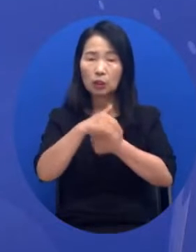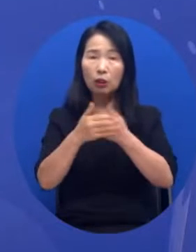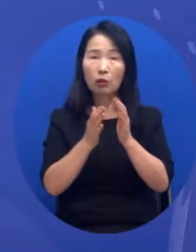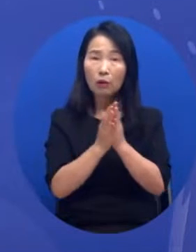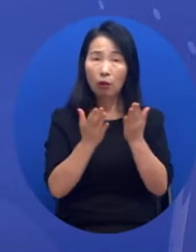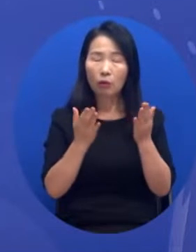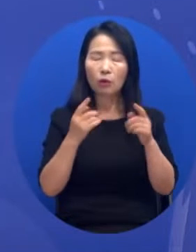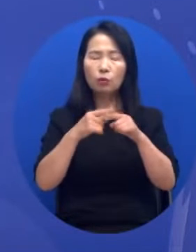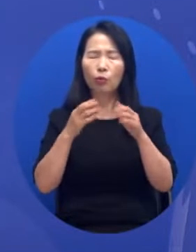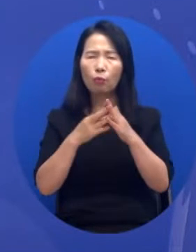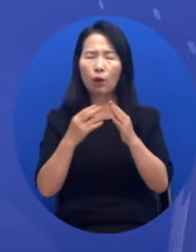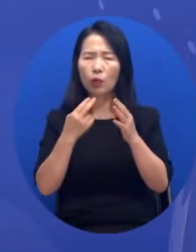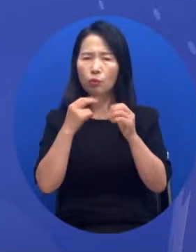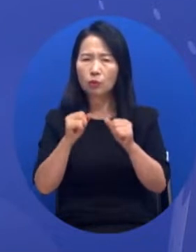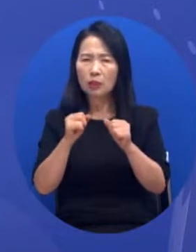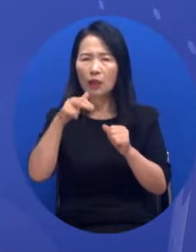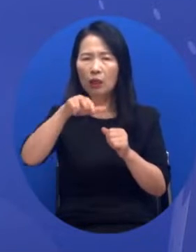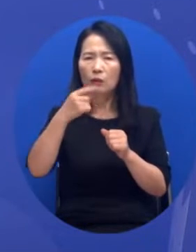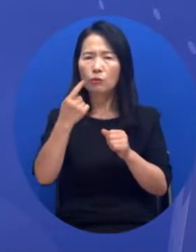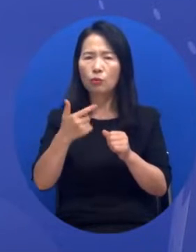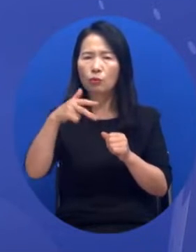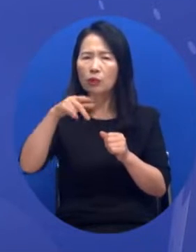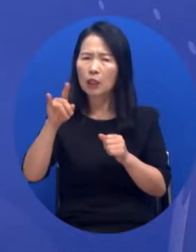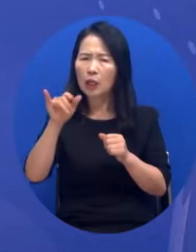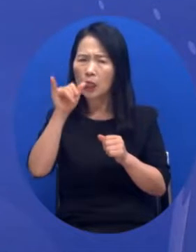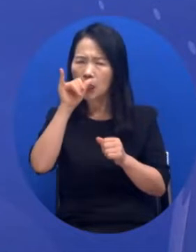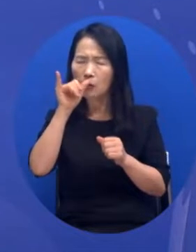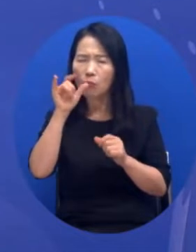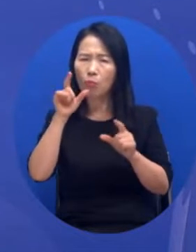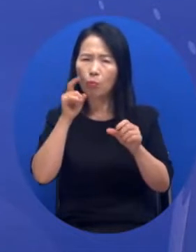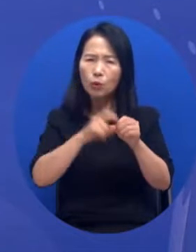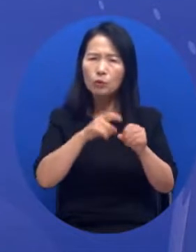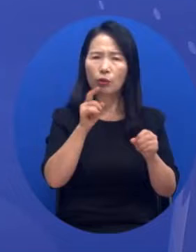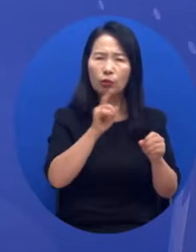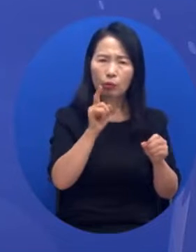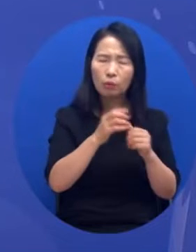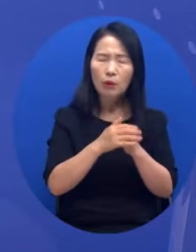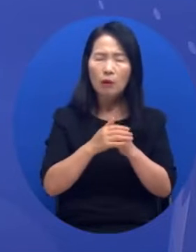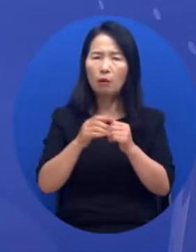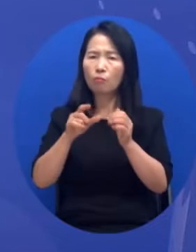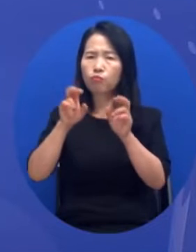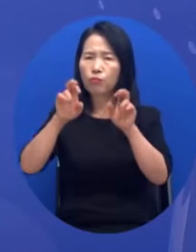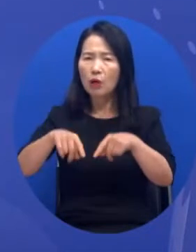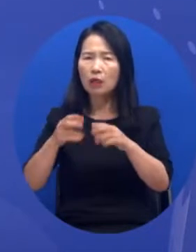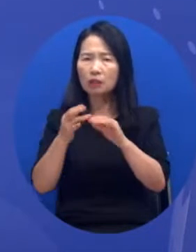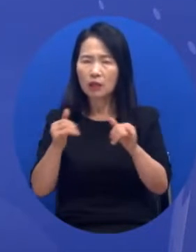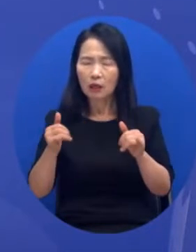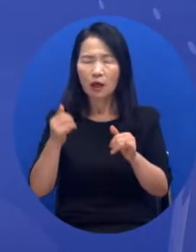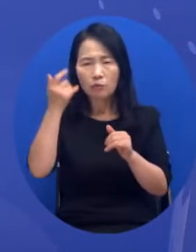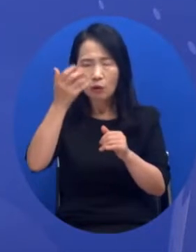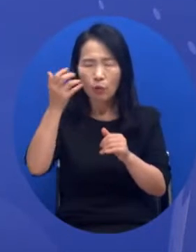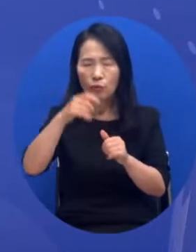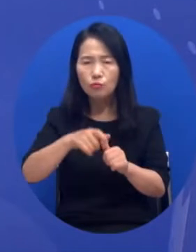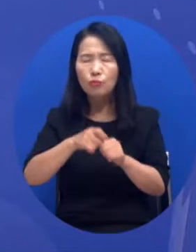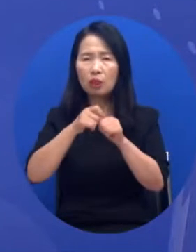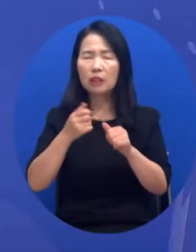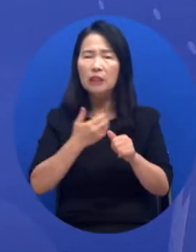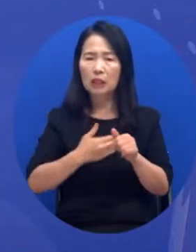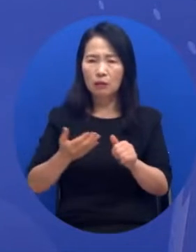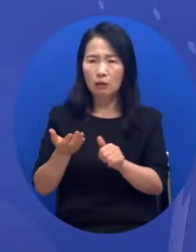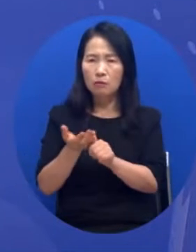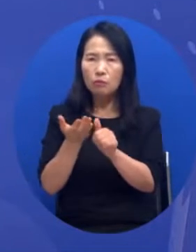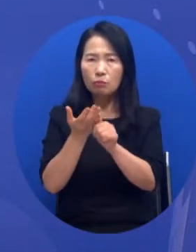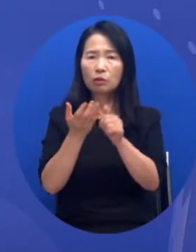목적이 뭐지? 그건 예수님의 지상 명령인 안 믿는 사람은 영혼을 구원하고 예수 믿는 사람은 제자를 키워내는 여기에